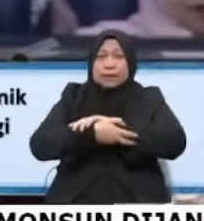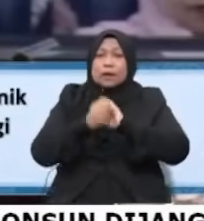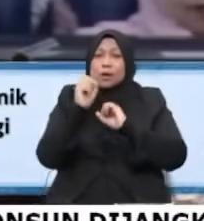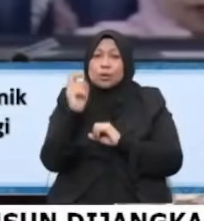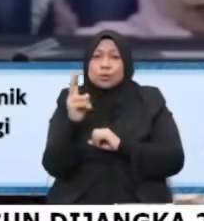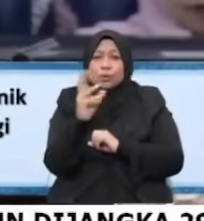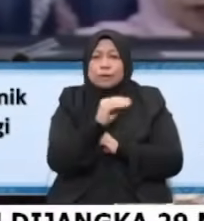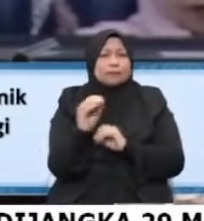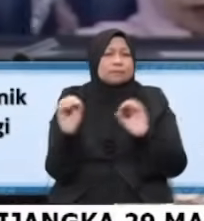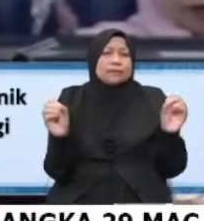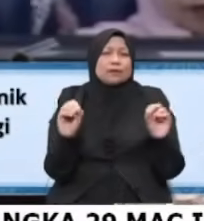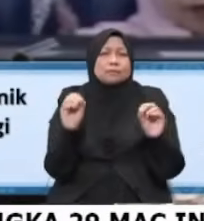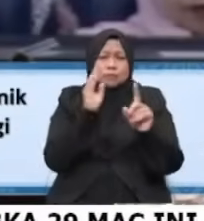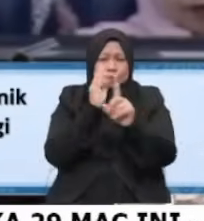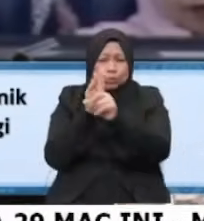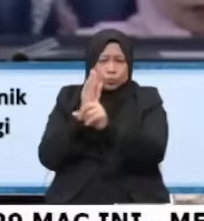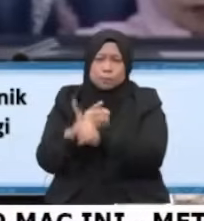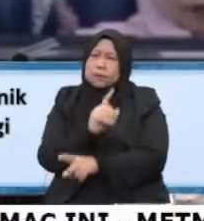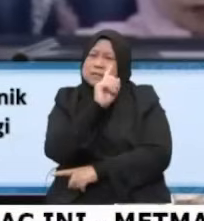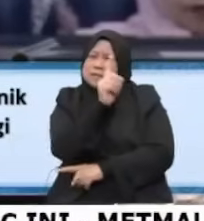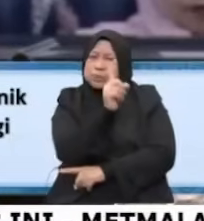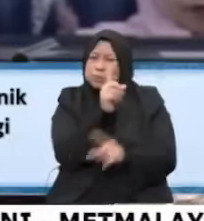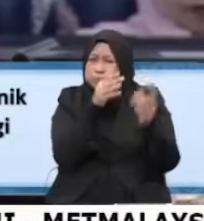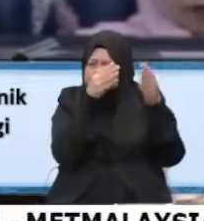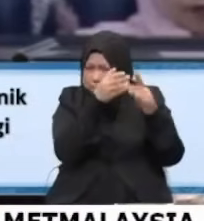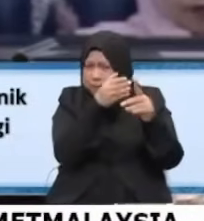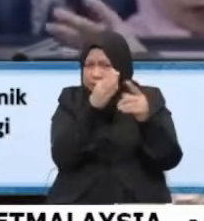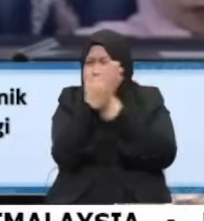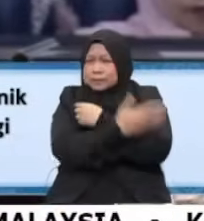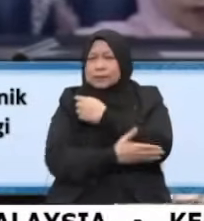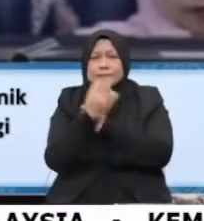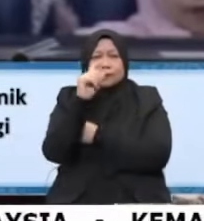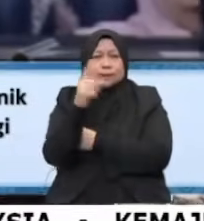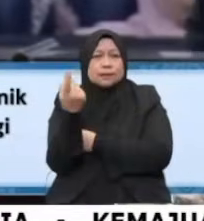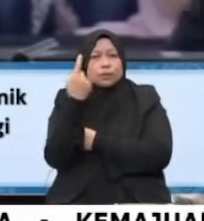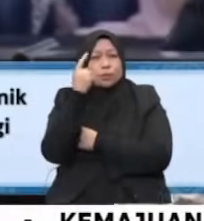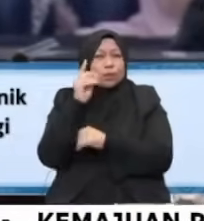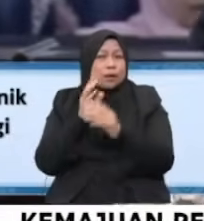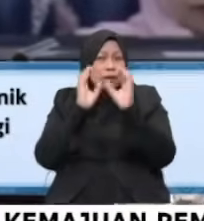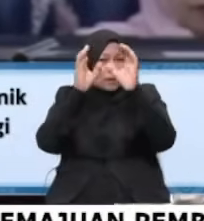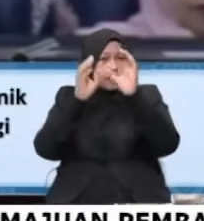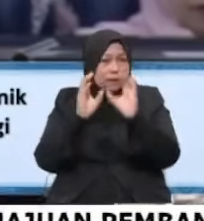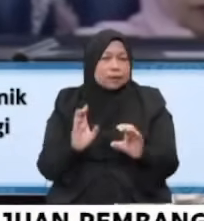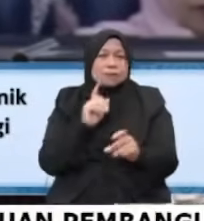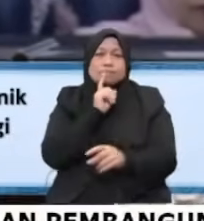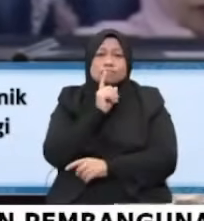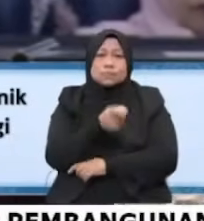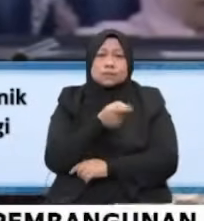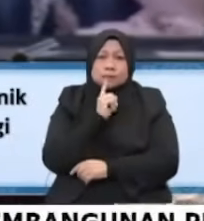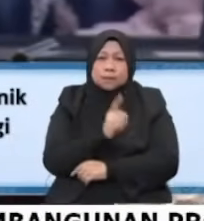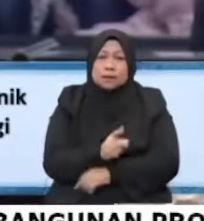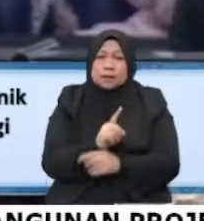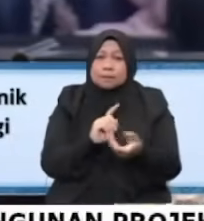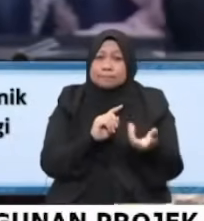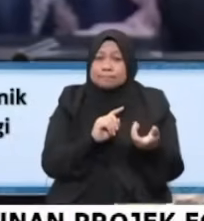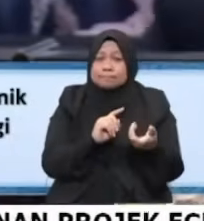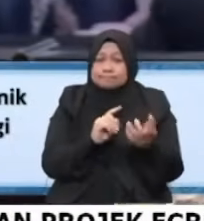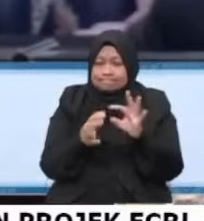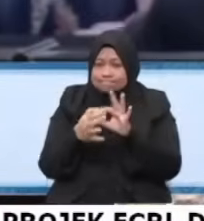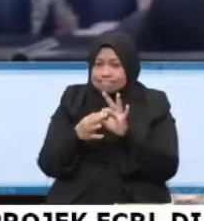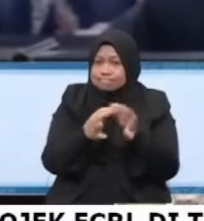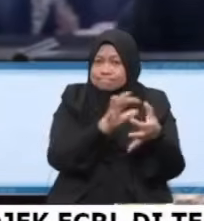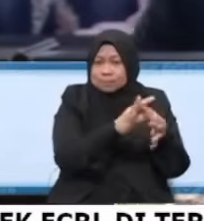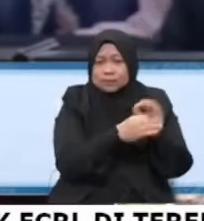dan tidak lagi tertumpu pada satu negara sahaja sebagai langkah untuk memastikan rantaian